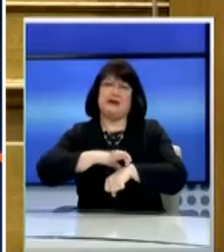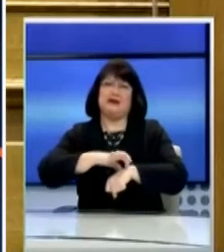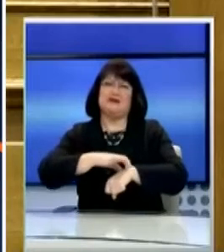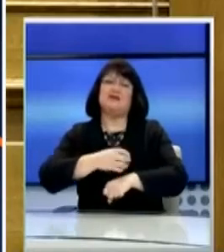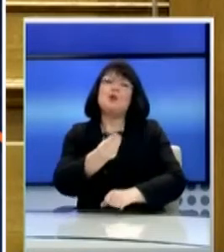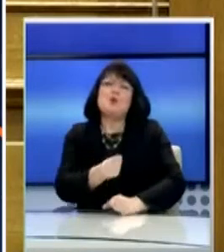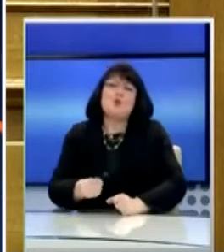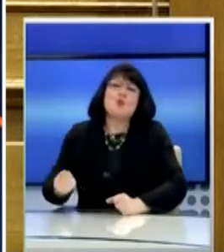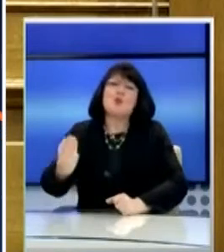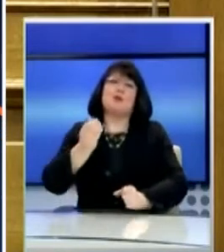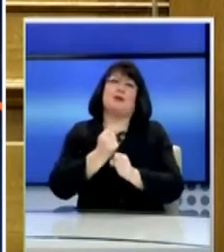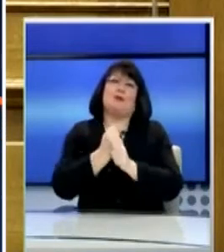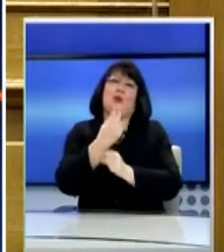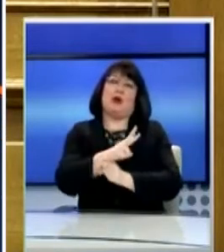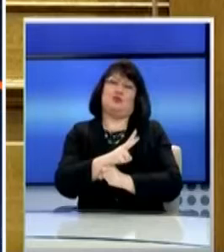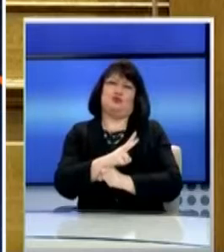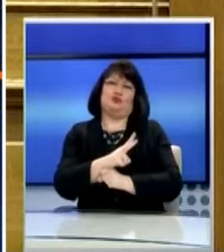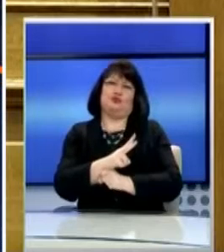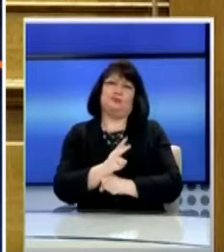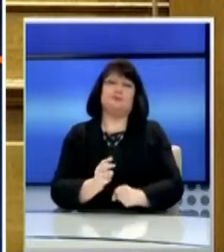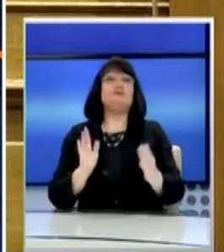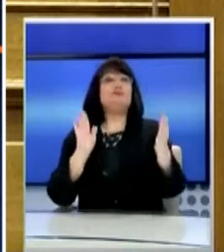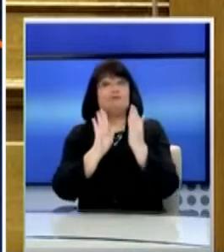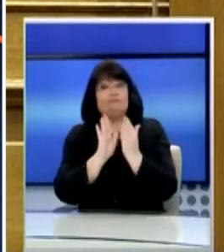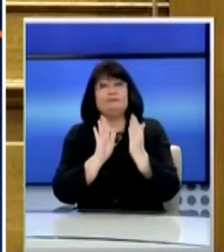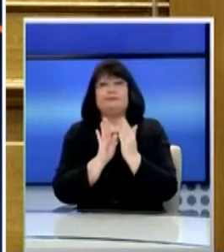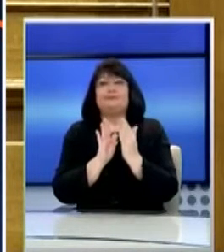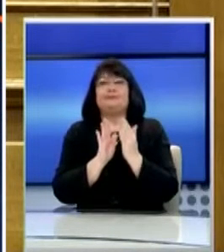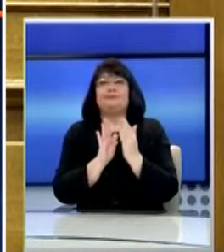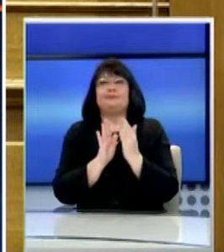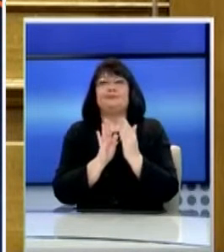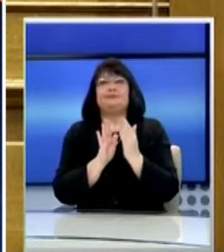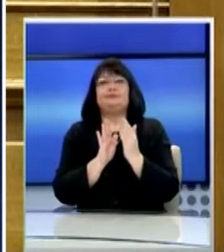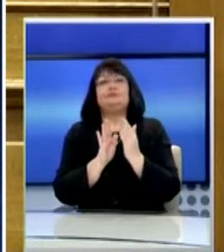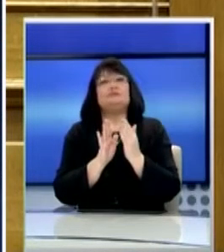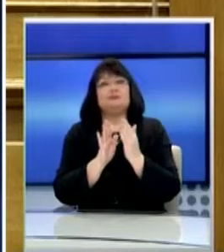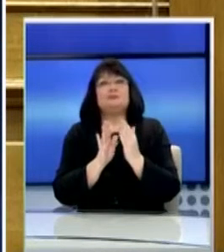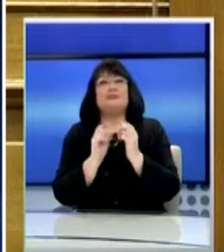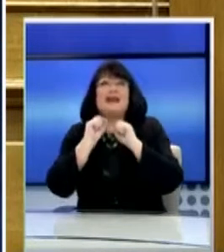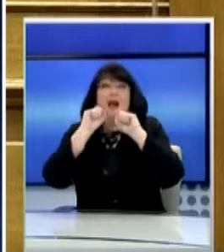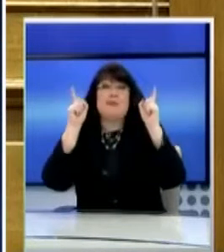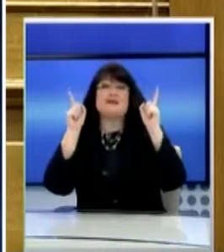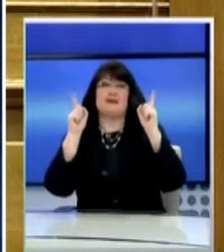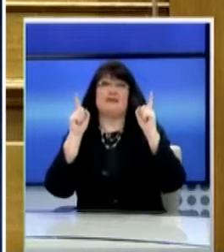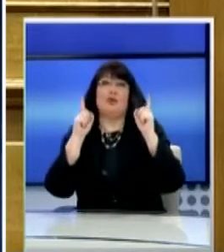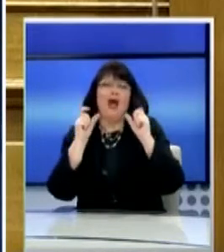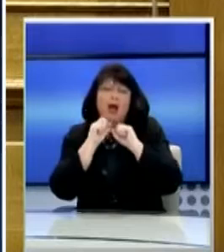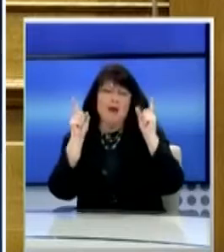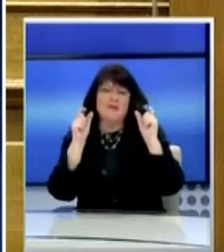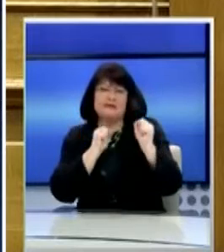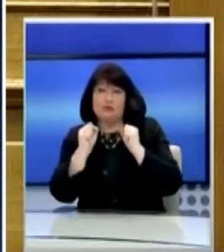συζήτηγες λίγο νωρίτερα με τη Δέσποινα, θα πρέπει να σου πω ότι για μία ακόμα φορά ο Πρωθυπουργός, όπως και χθες και προχθές, είπε ότι